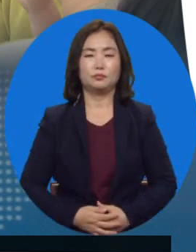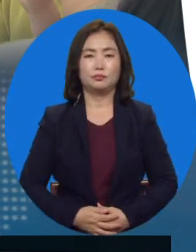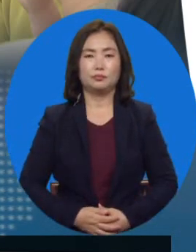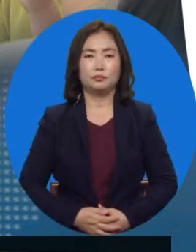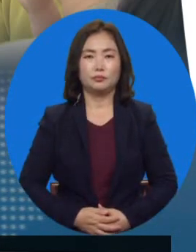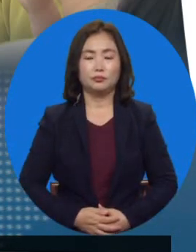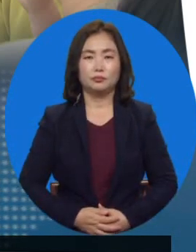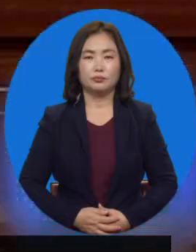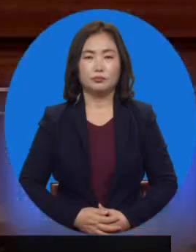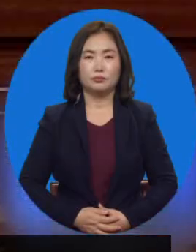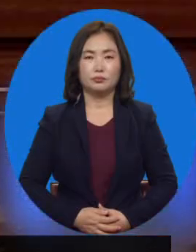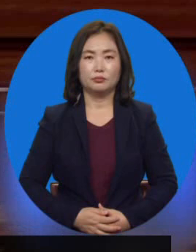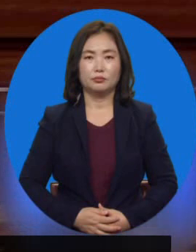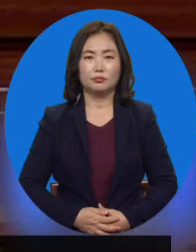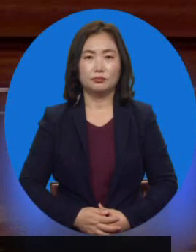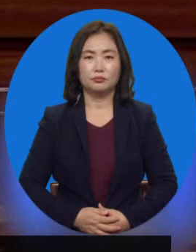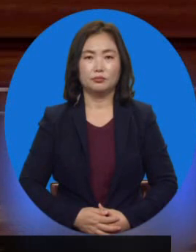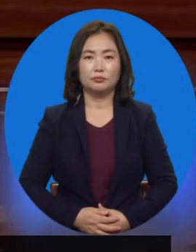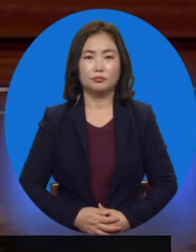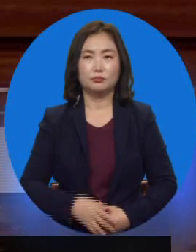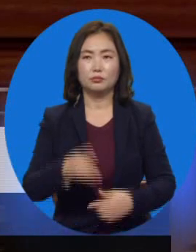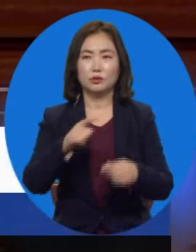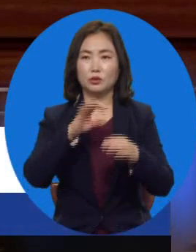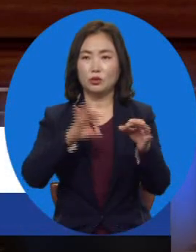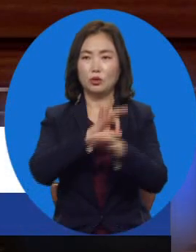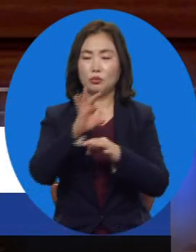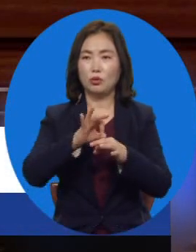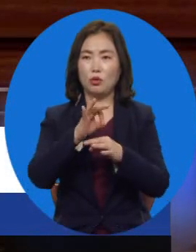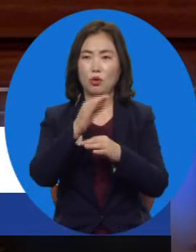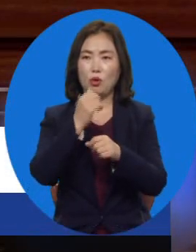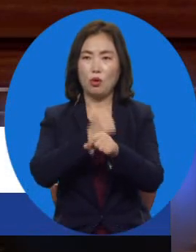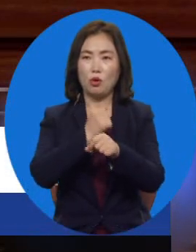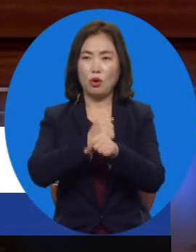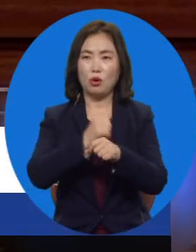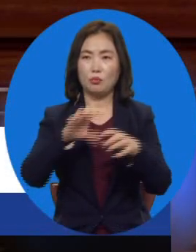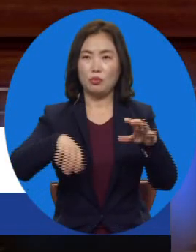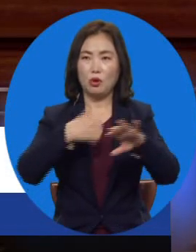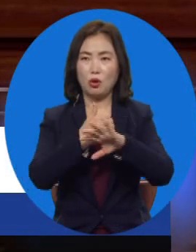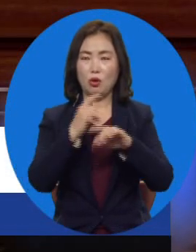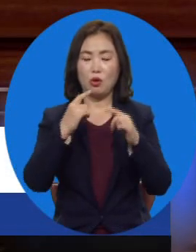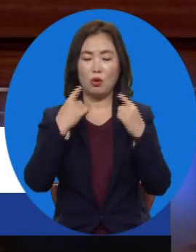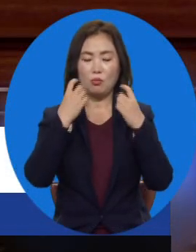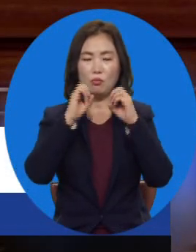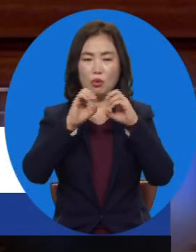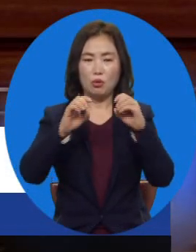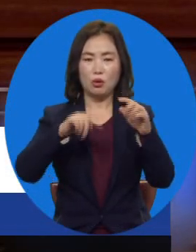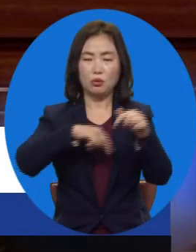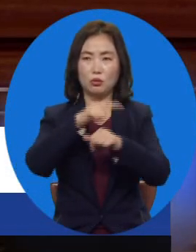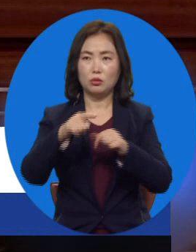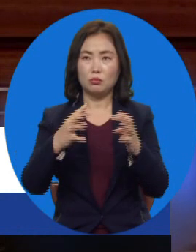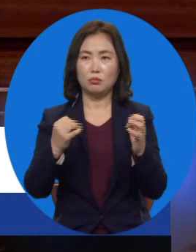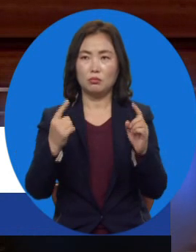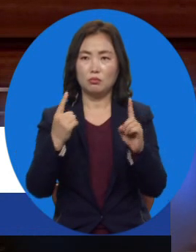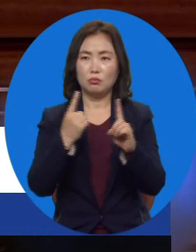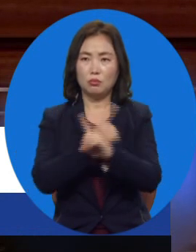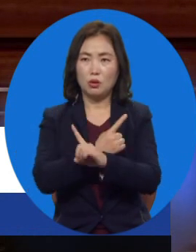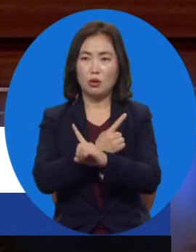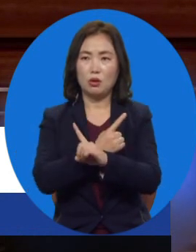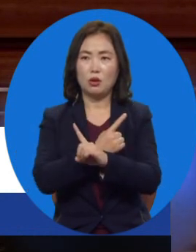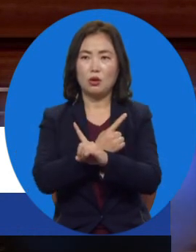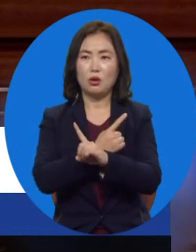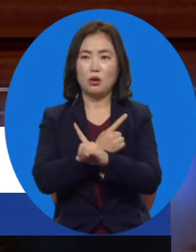입니다 무엇보다 경복궁과 무사 확대 개폐를 통해 국내외 마케팅을 점박이 전방위적으로